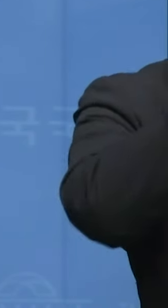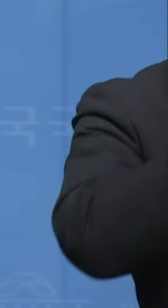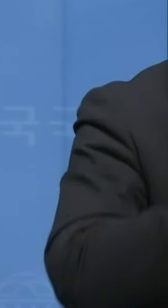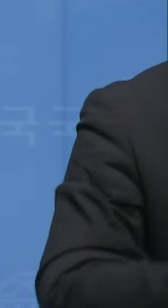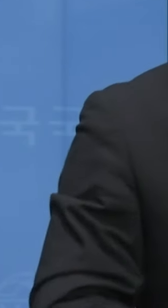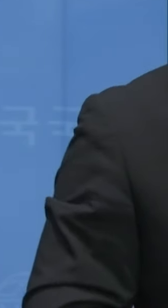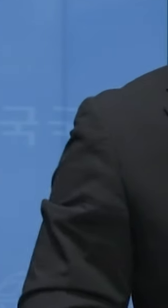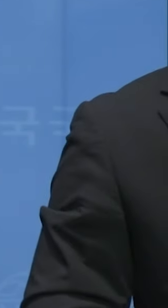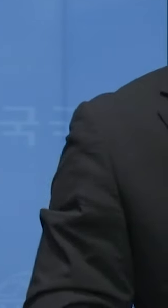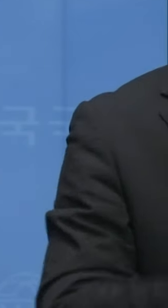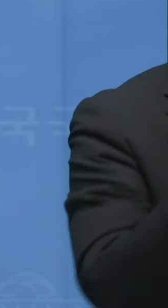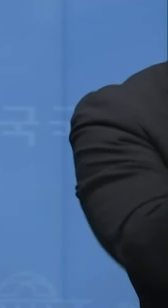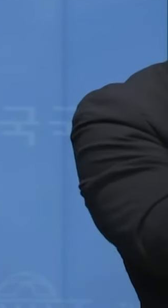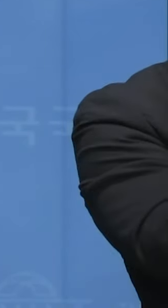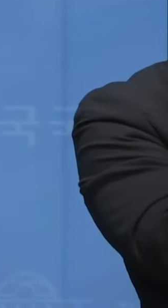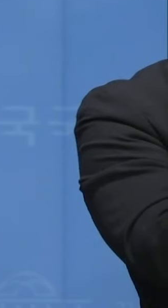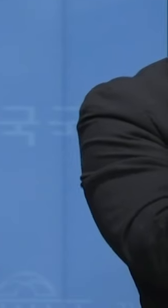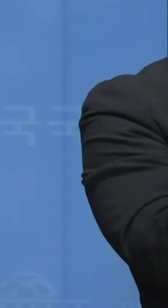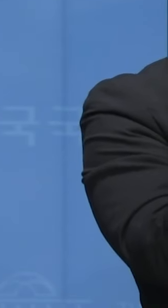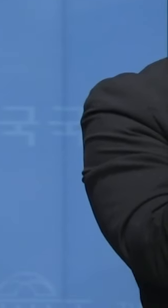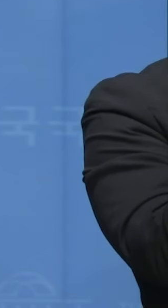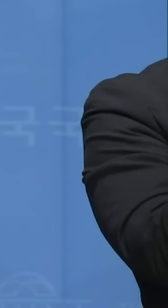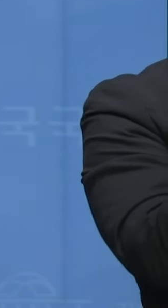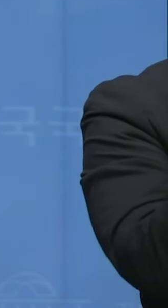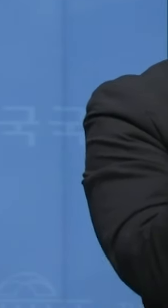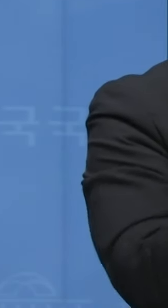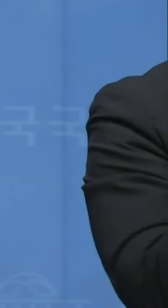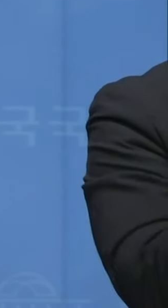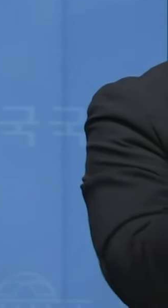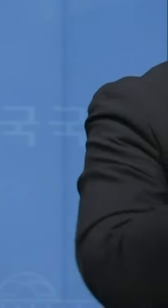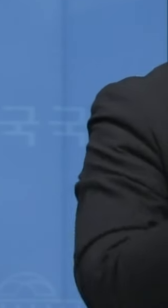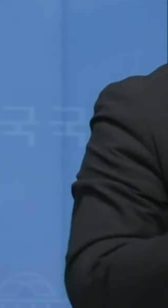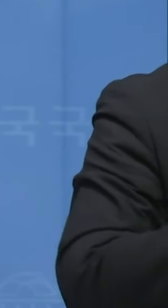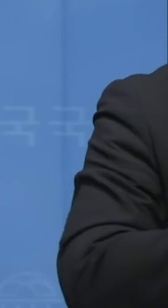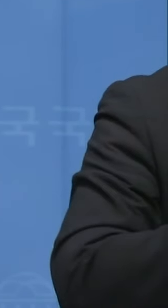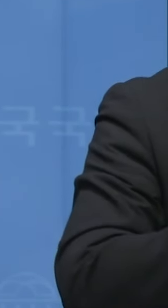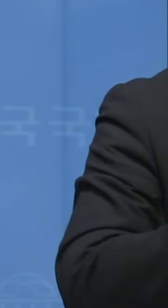관철시켰다 문전 대통령 일가의 수사를